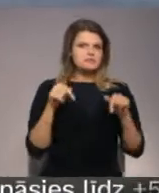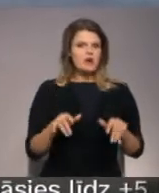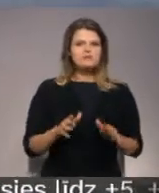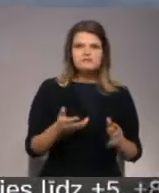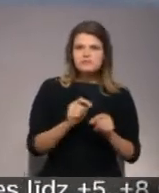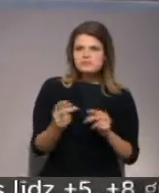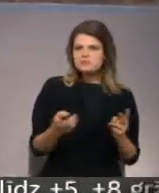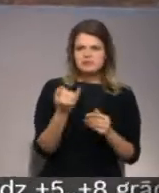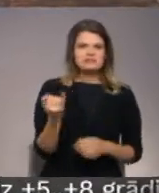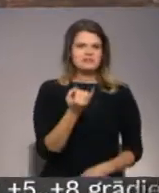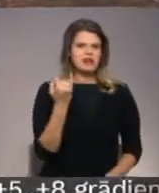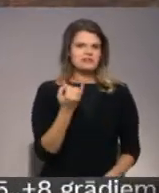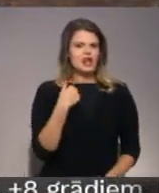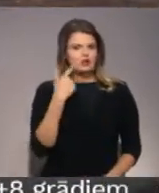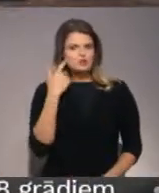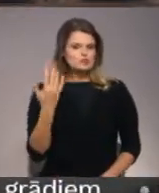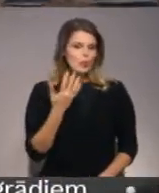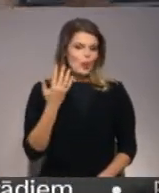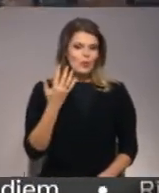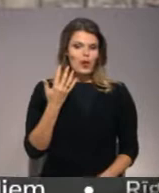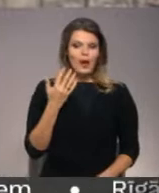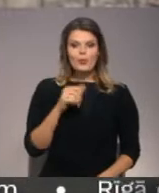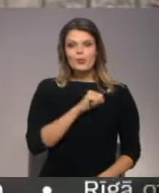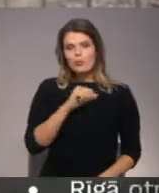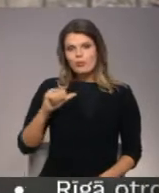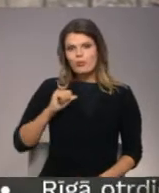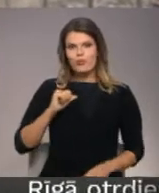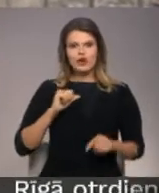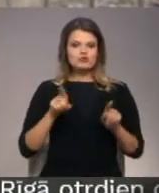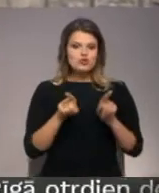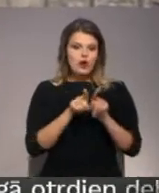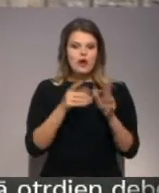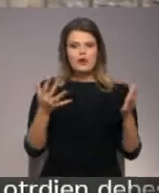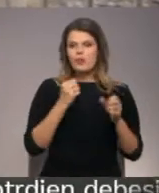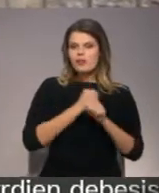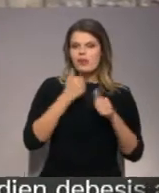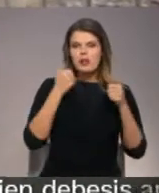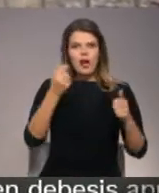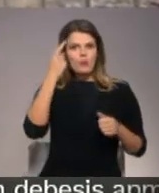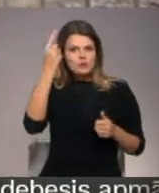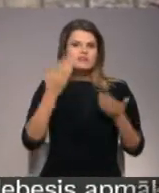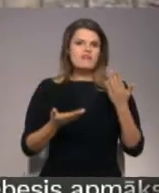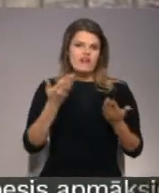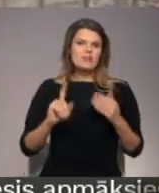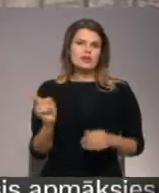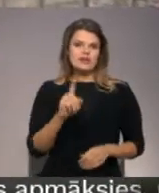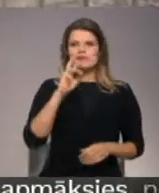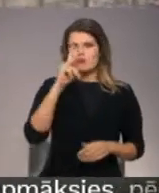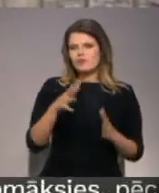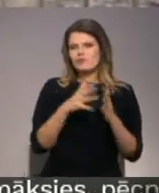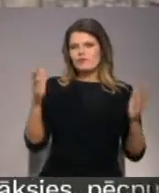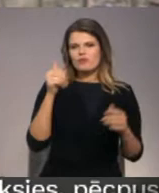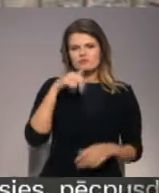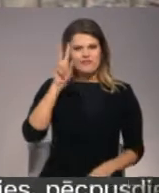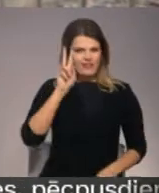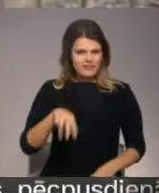Es domāju, ka tas ir interesanti. No tāda viedokļa, lai paši kaut ko dara, labi uzzin, labi varbūt arī kļūdās, jo daudz ko vēl nezin, bet